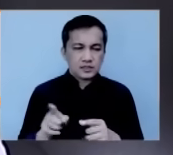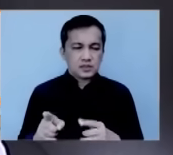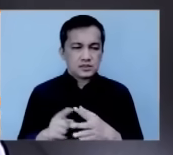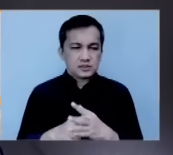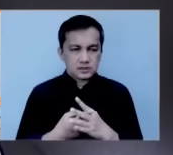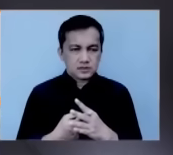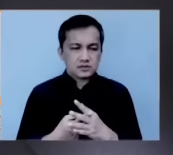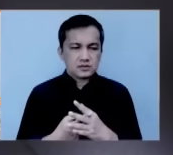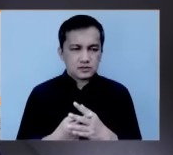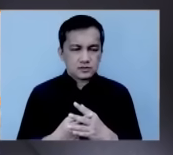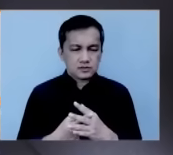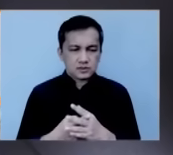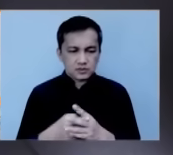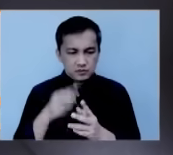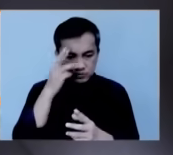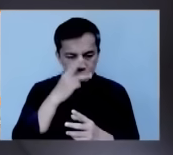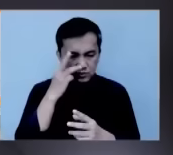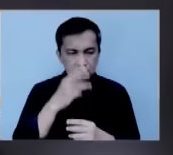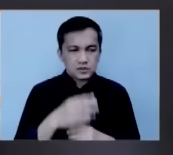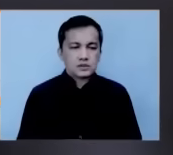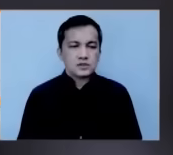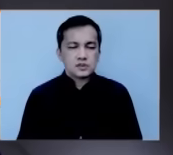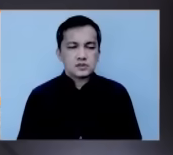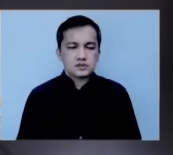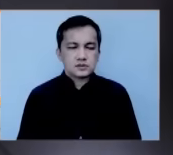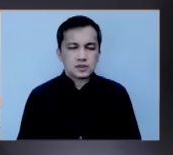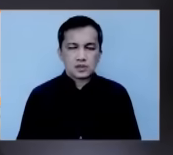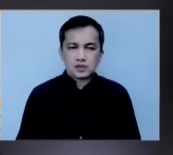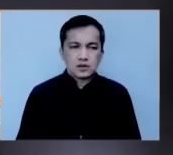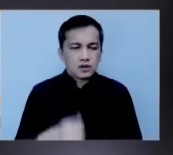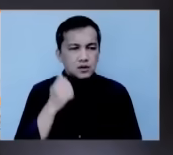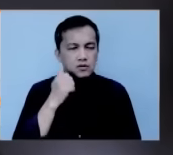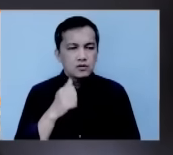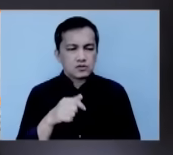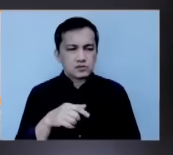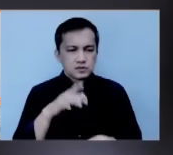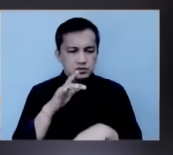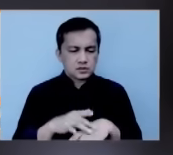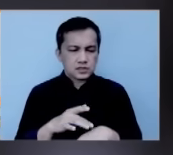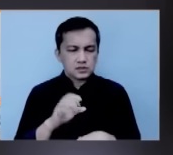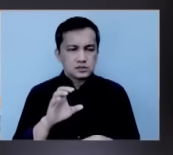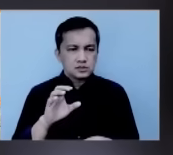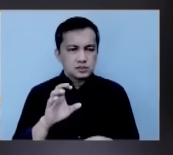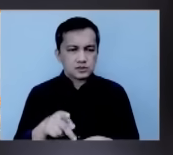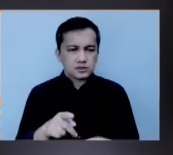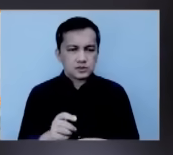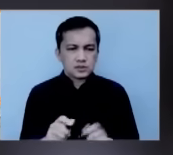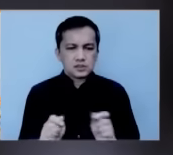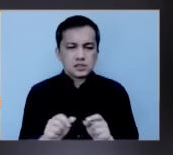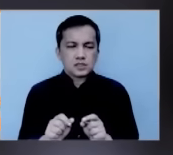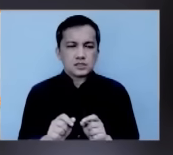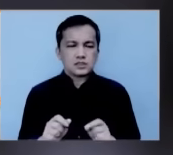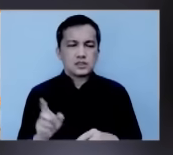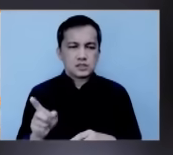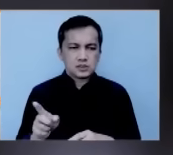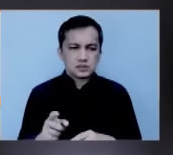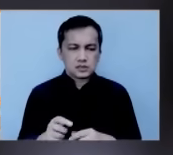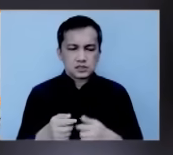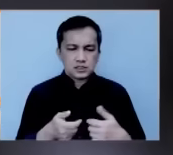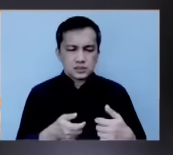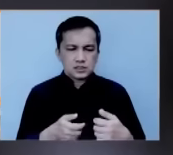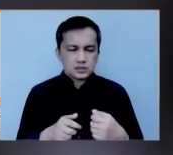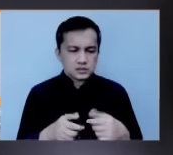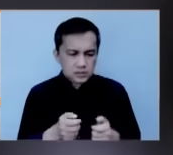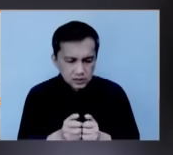kaming nag-worry sa kanya kasi every time na hinahawakan niya yung cellphone niya, nanginginig siya. Tapos